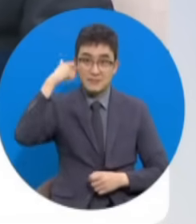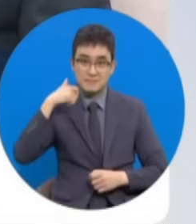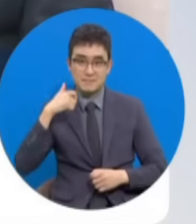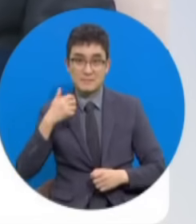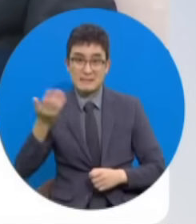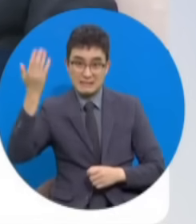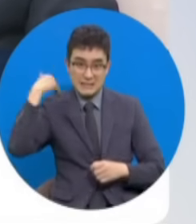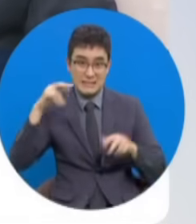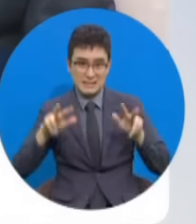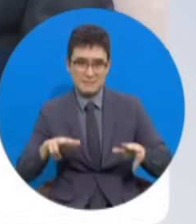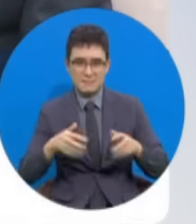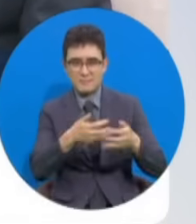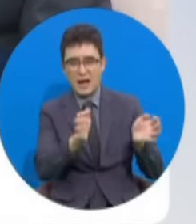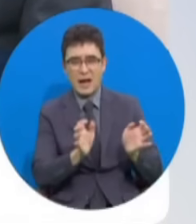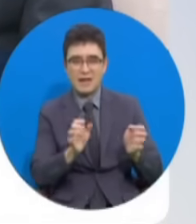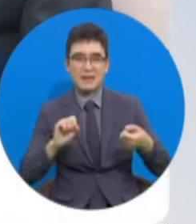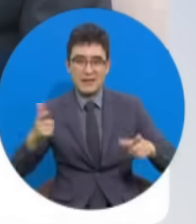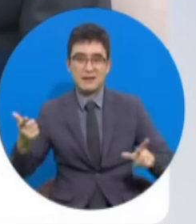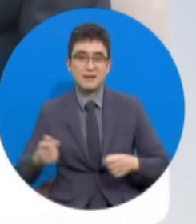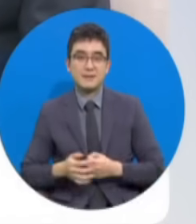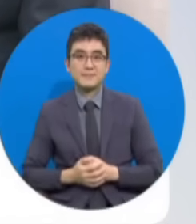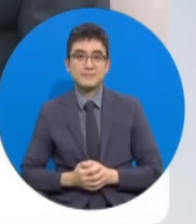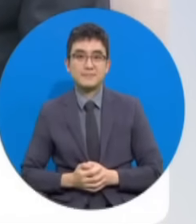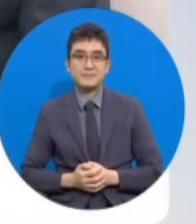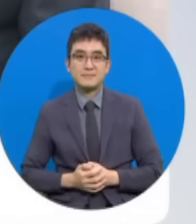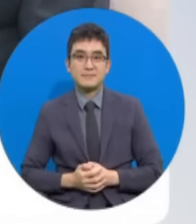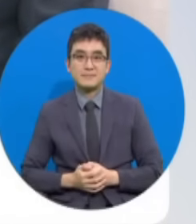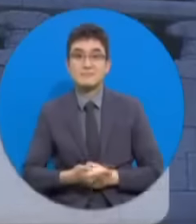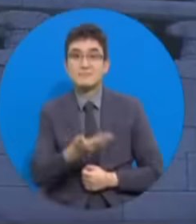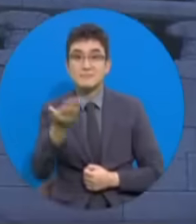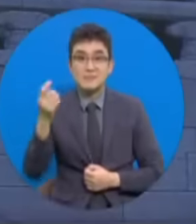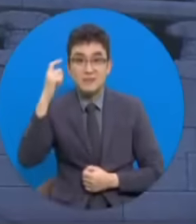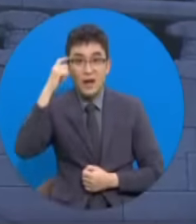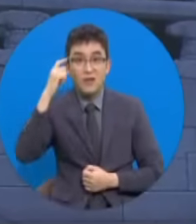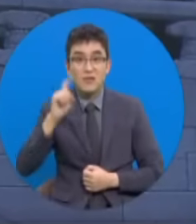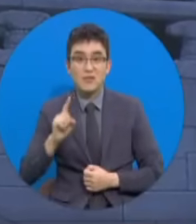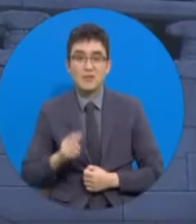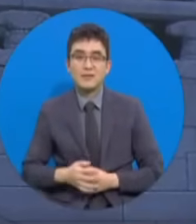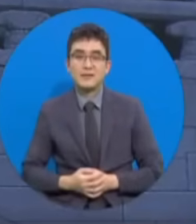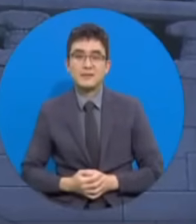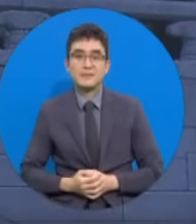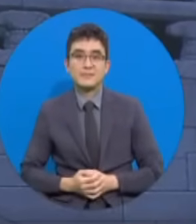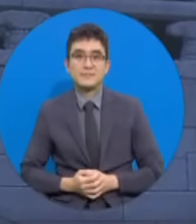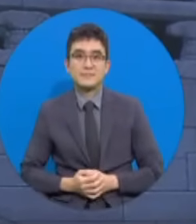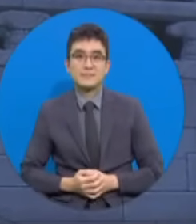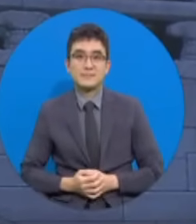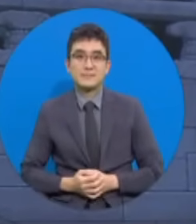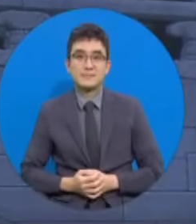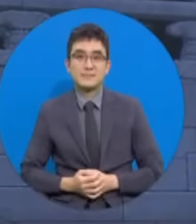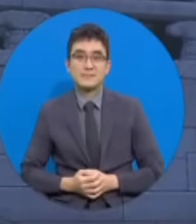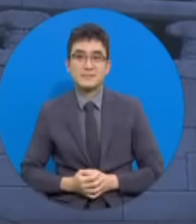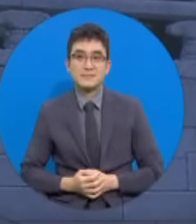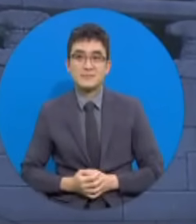다르다. 그렇게 봐야 될 것 같습니다. 예. 여러분은 어떻게 생각하십니까? 검찰 측